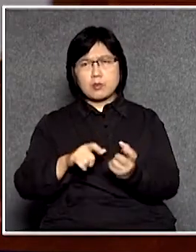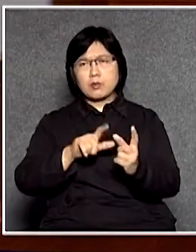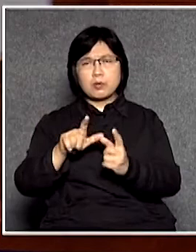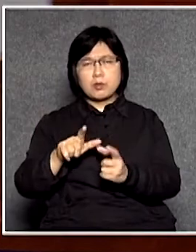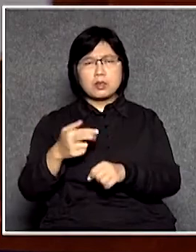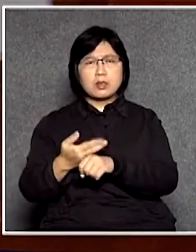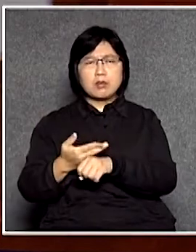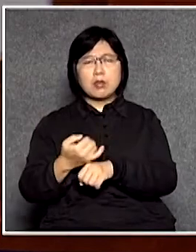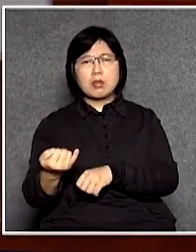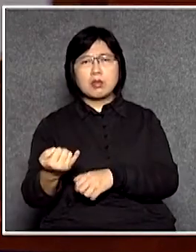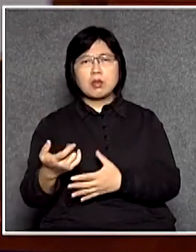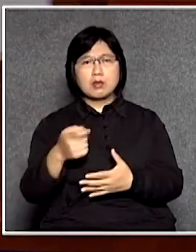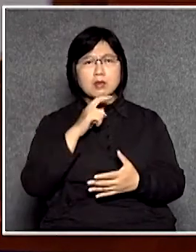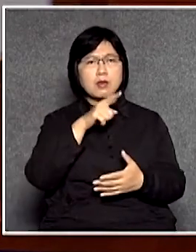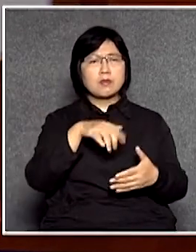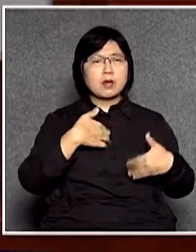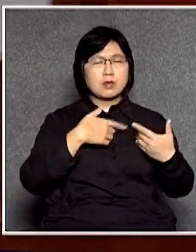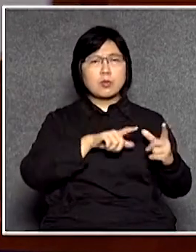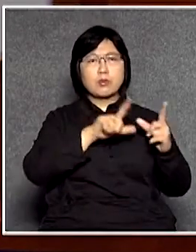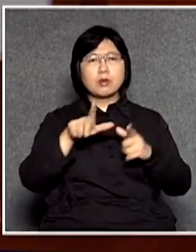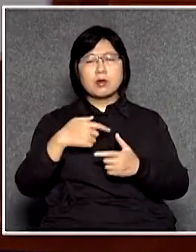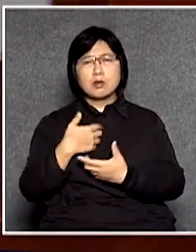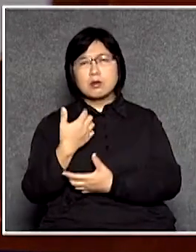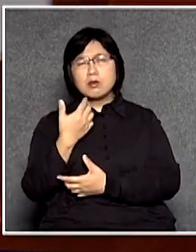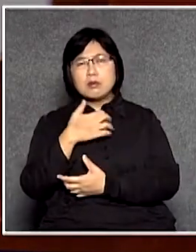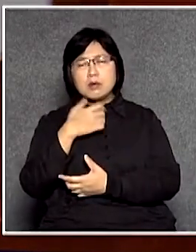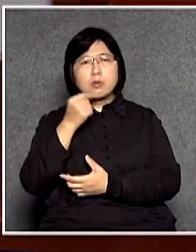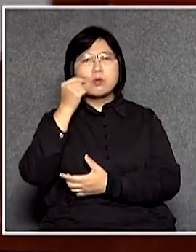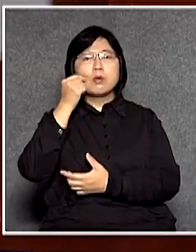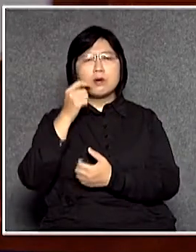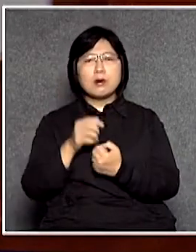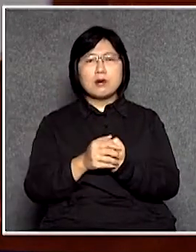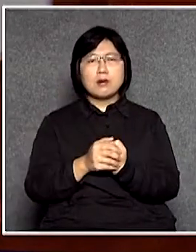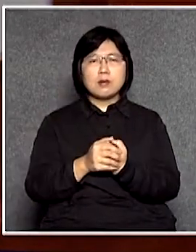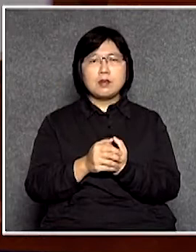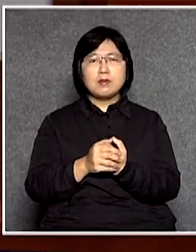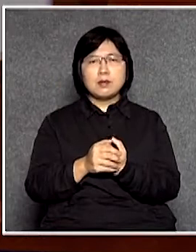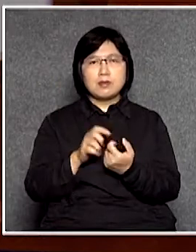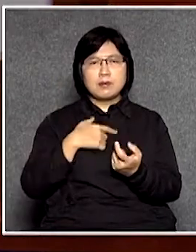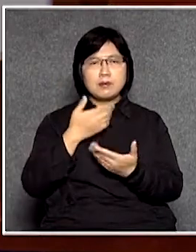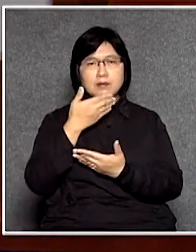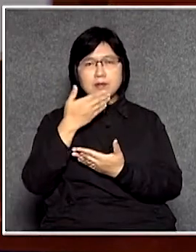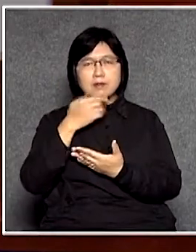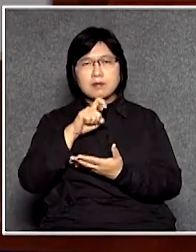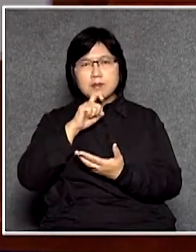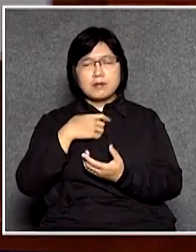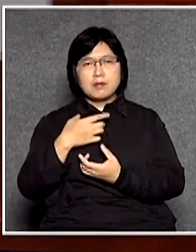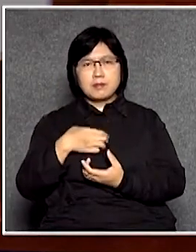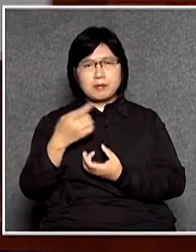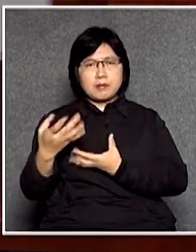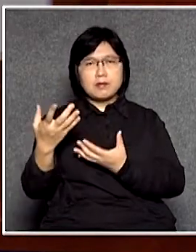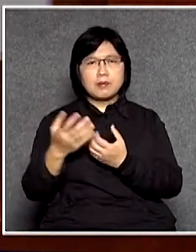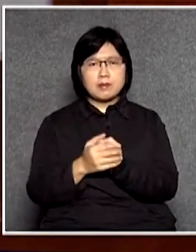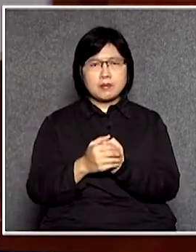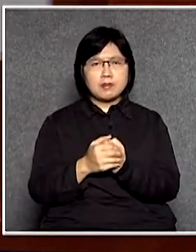歌，你快乐过生活，我拼命去生存。香港很多年轻人都深有同感，我们争取